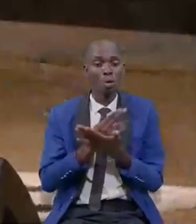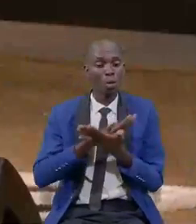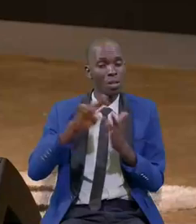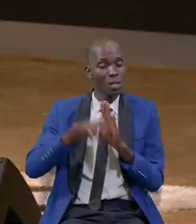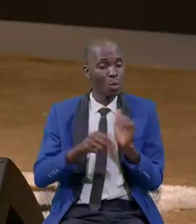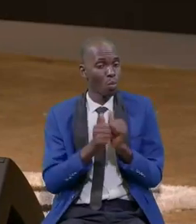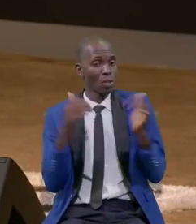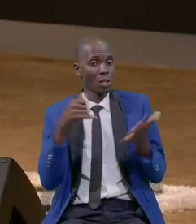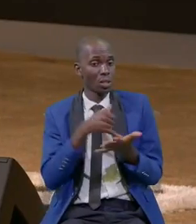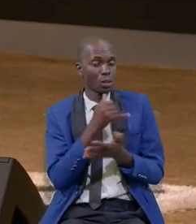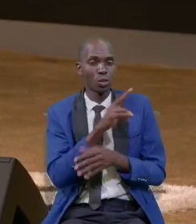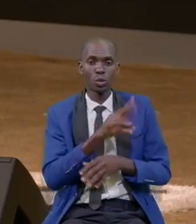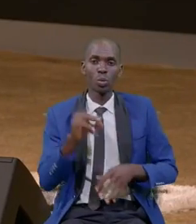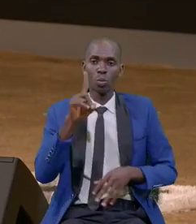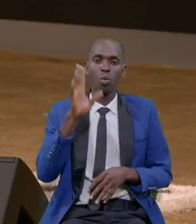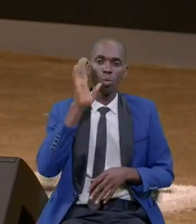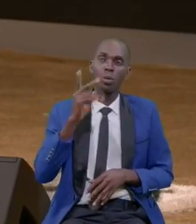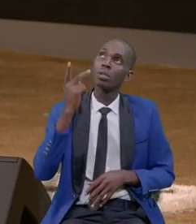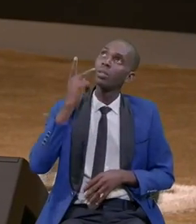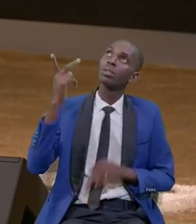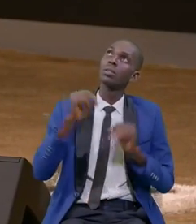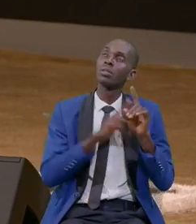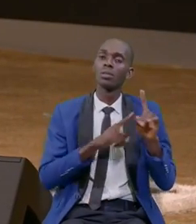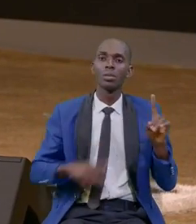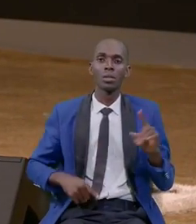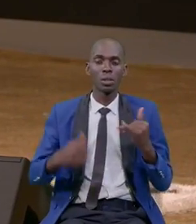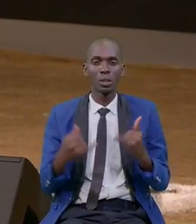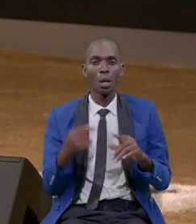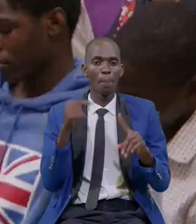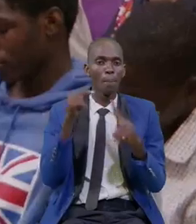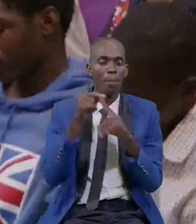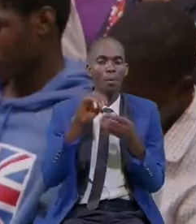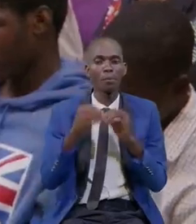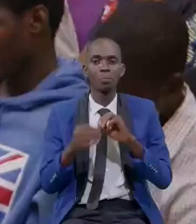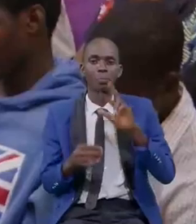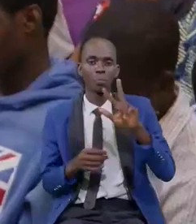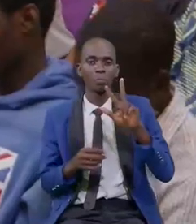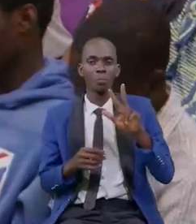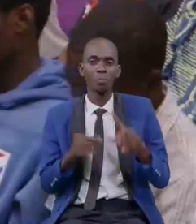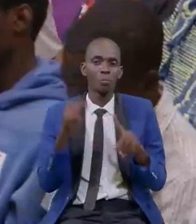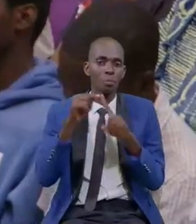ne verra le Seigneur. Nous allons au troisième point. Troisième point.